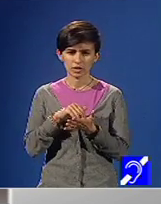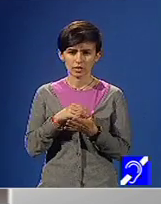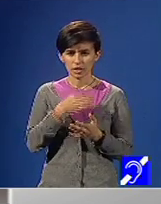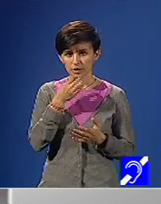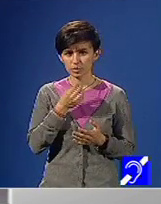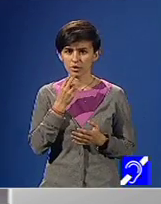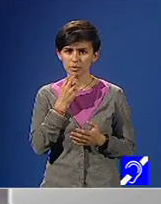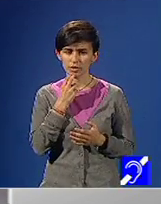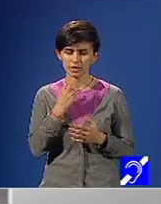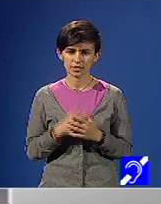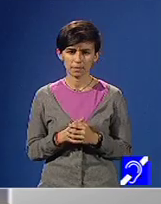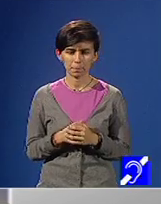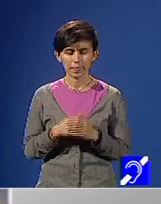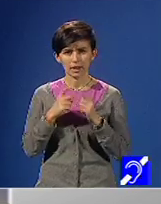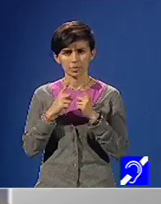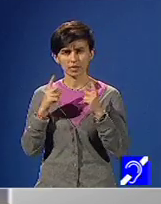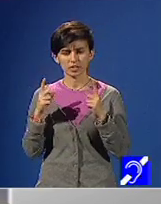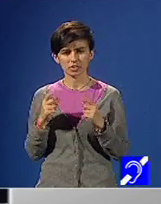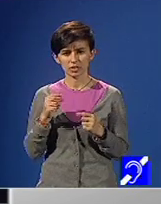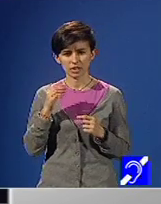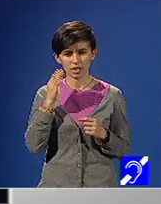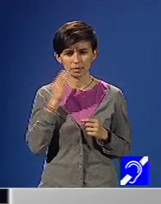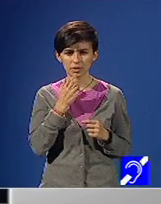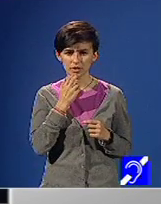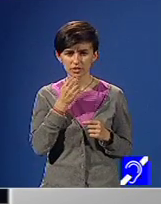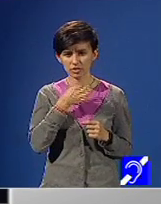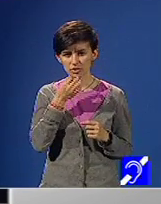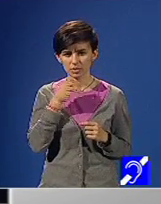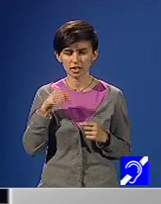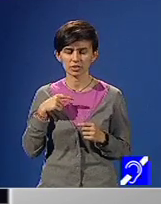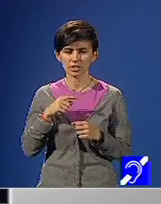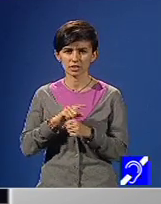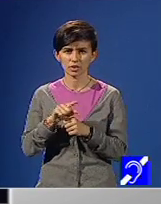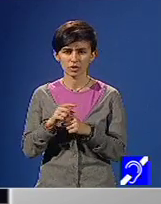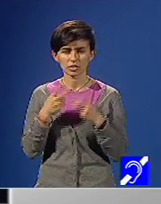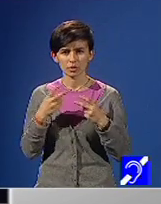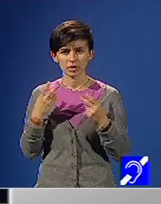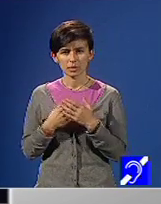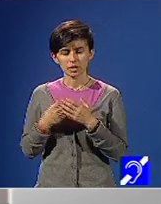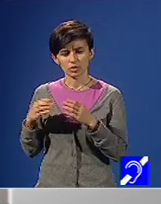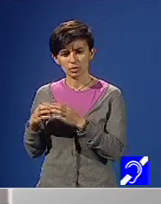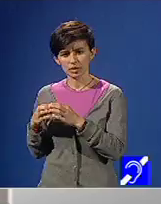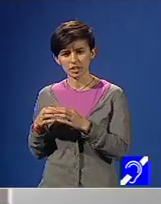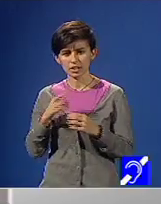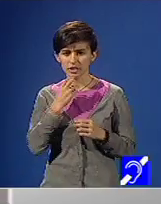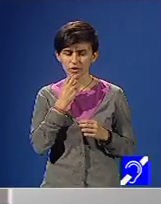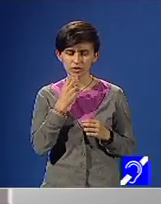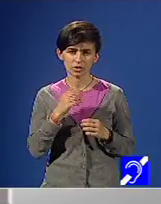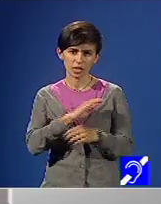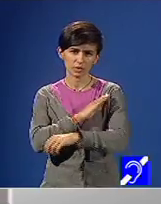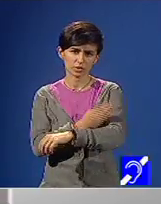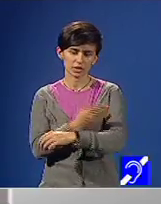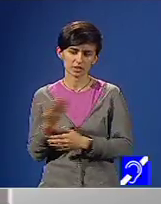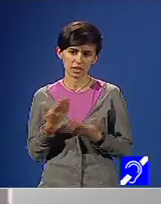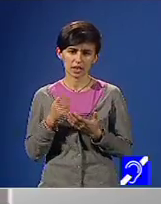un polițist. Profesorul polițiștilor spune că acest demers este vital atât pentru comunitatea surzilor, dar și pentru autoritățile,